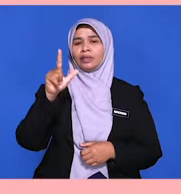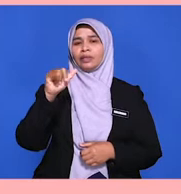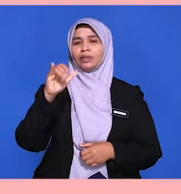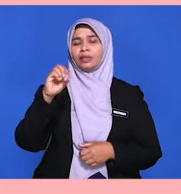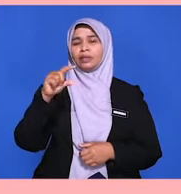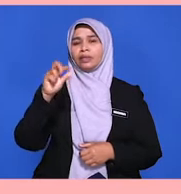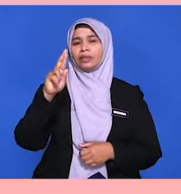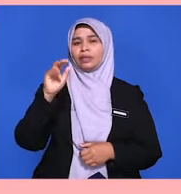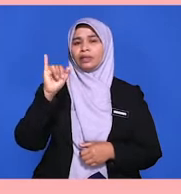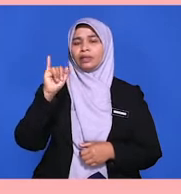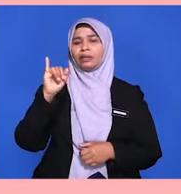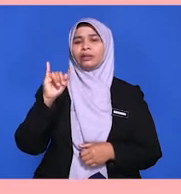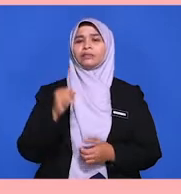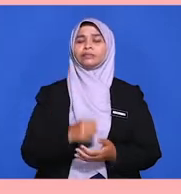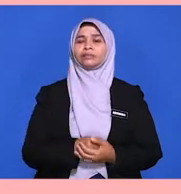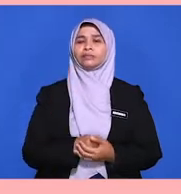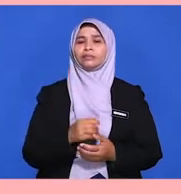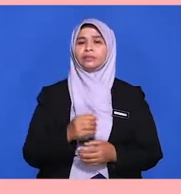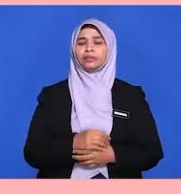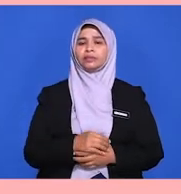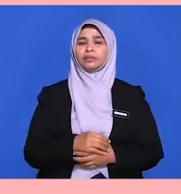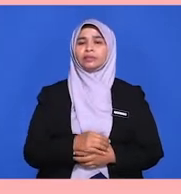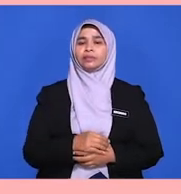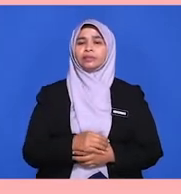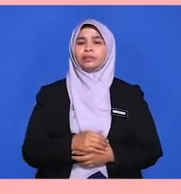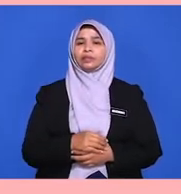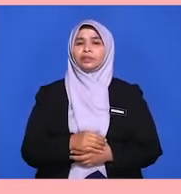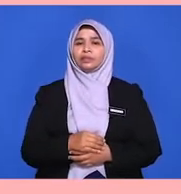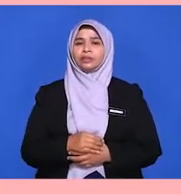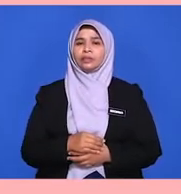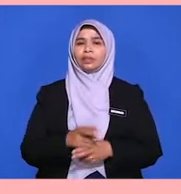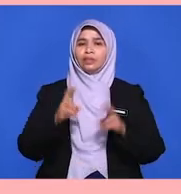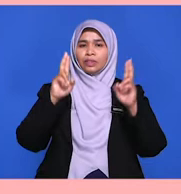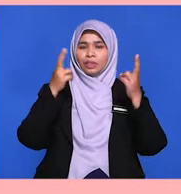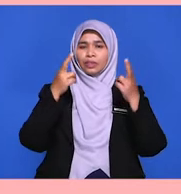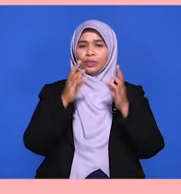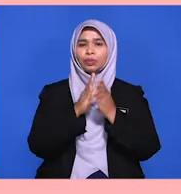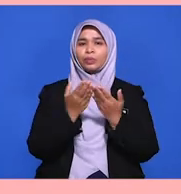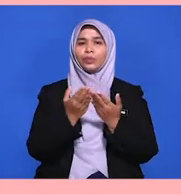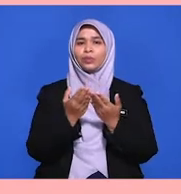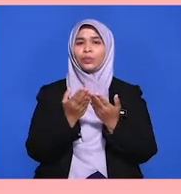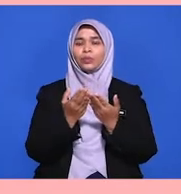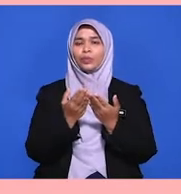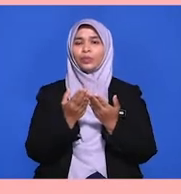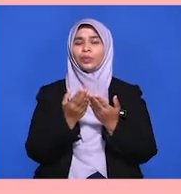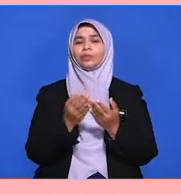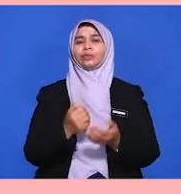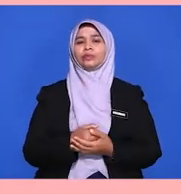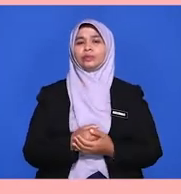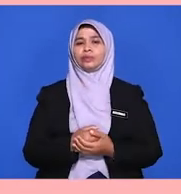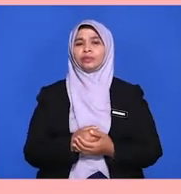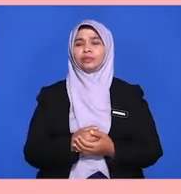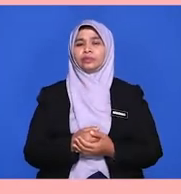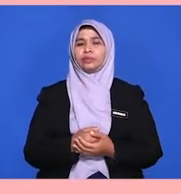format yang betul. Diberi tajuk buku, pengenalan tamadun